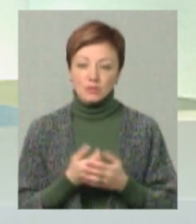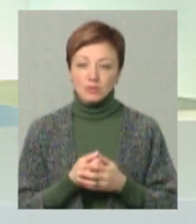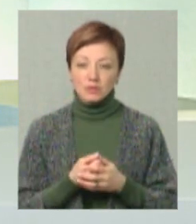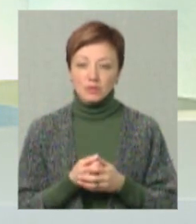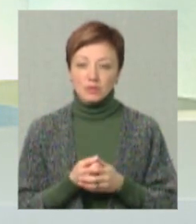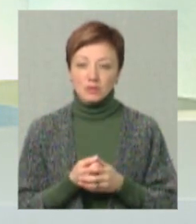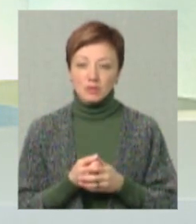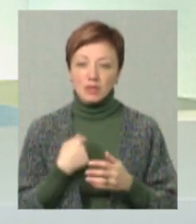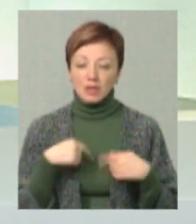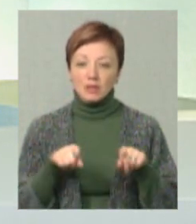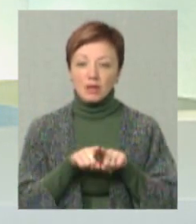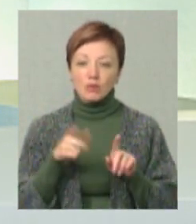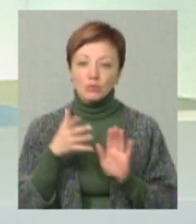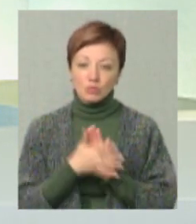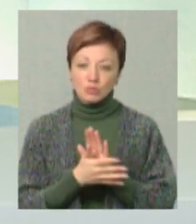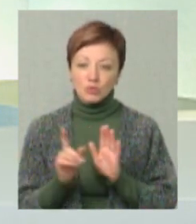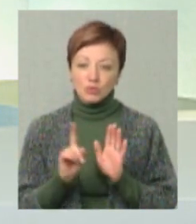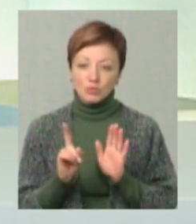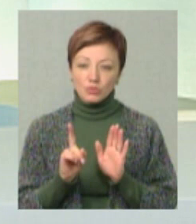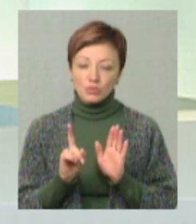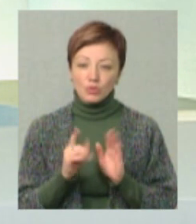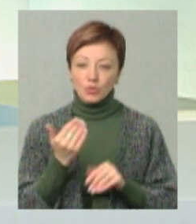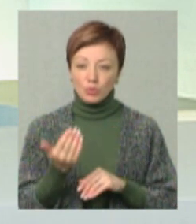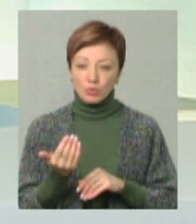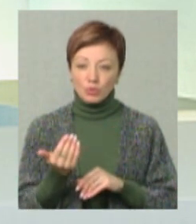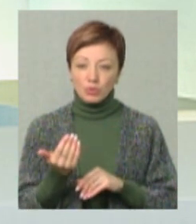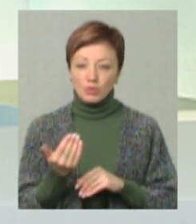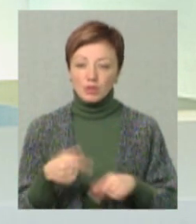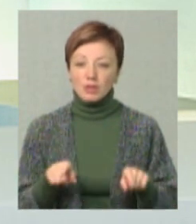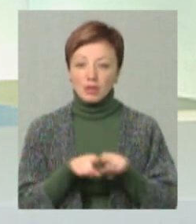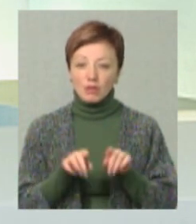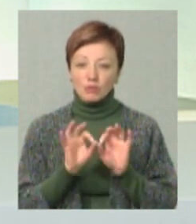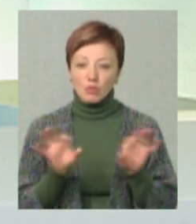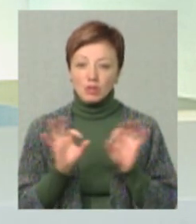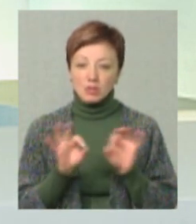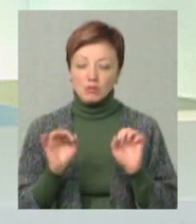І, власне, я так розумію, що йому